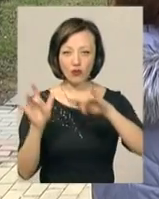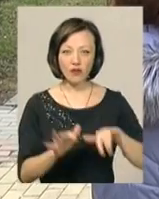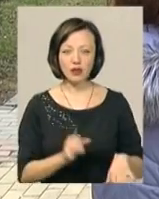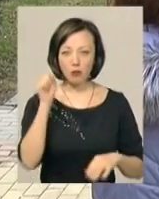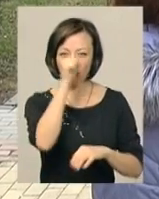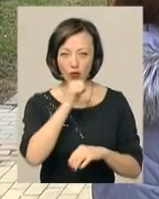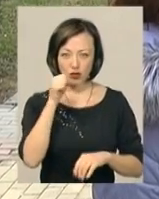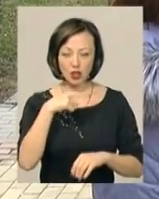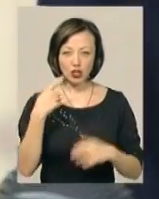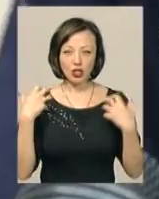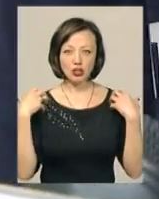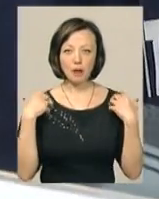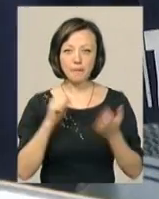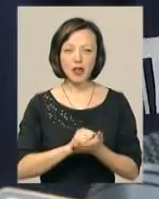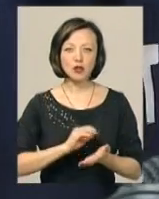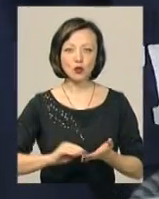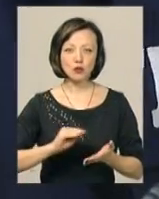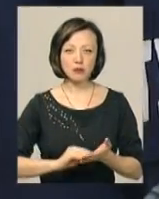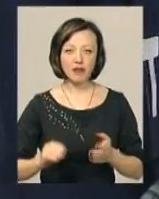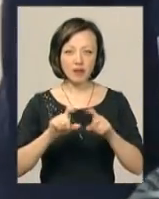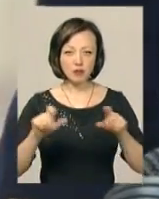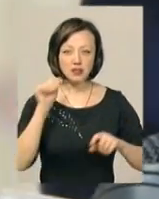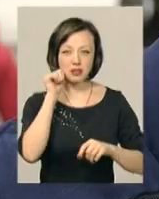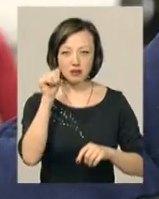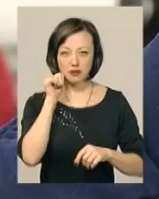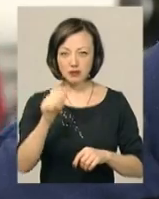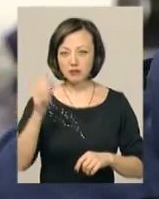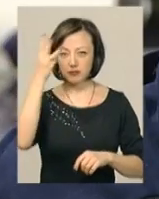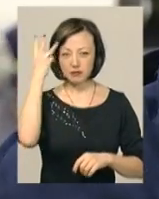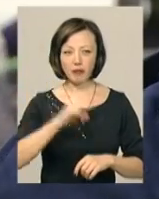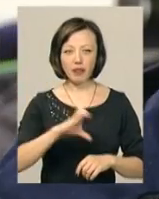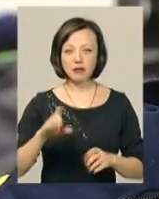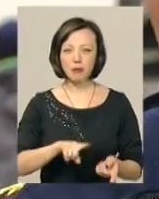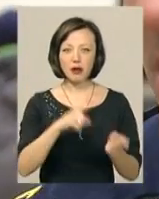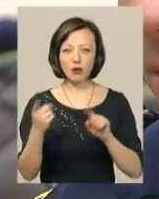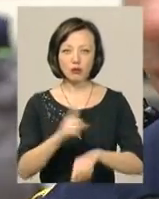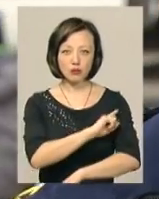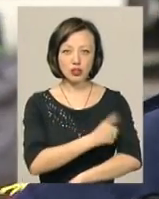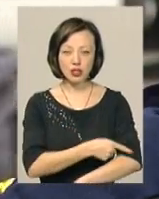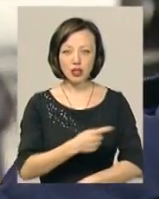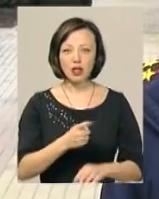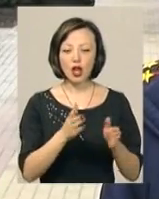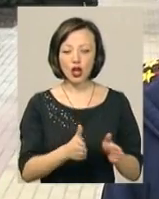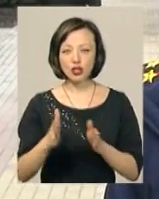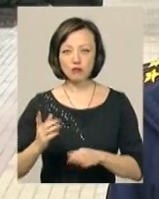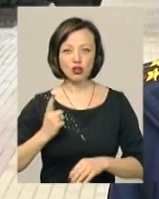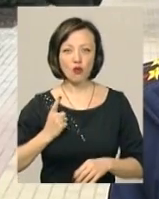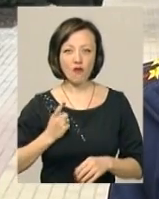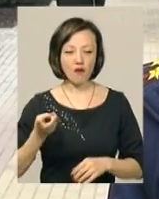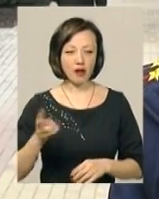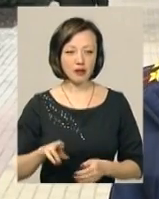замети, каже начальник прес-служби відомства Андрій Козак. Від завтра хмельницькі надзвичайники переходять на посилений режим чергування. Ми